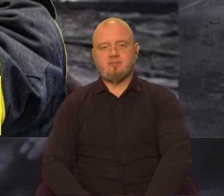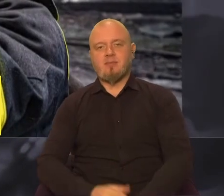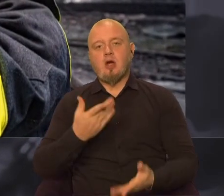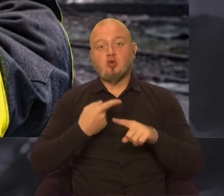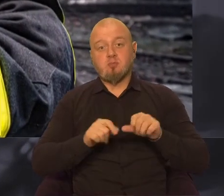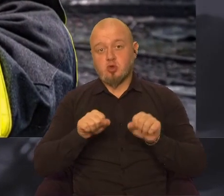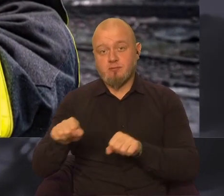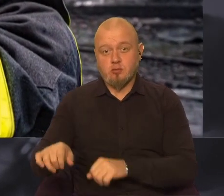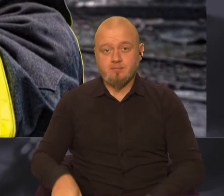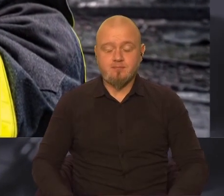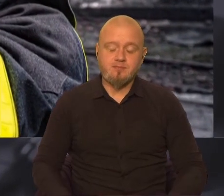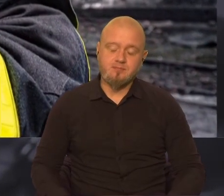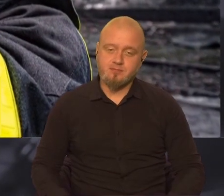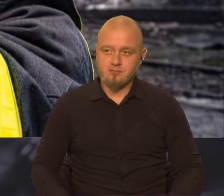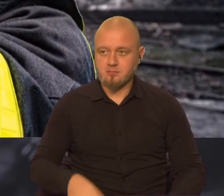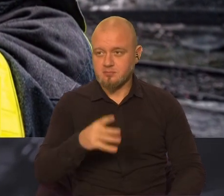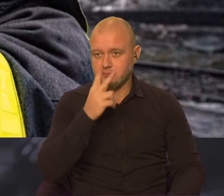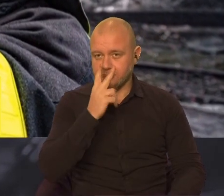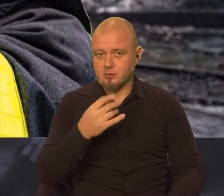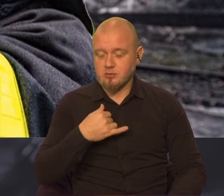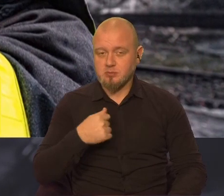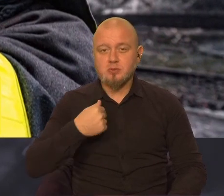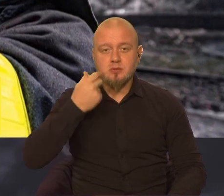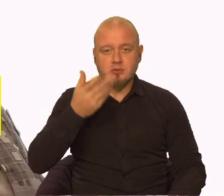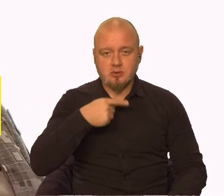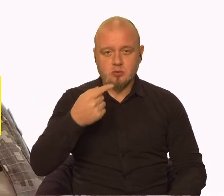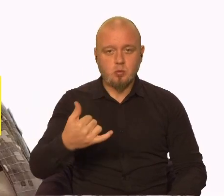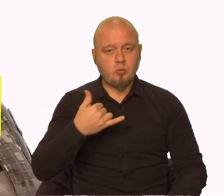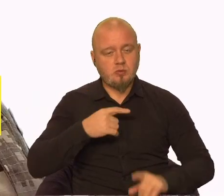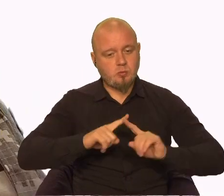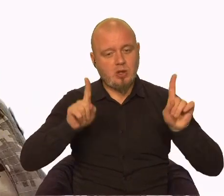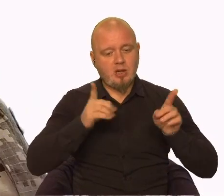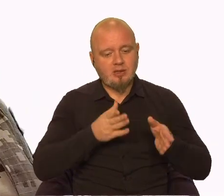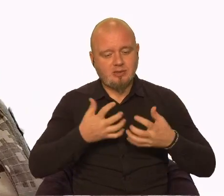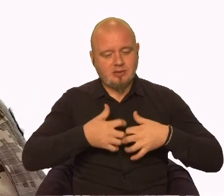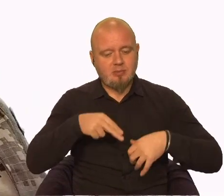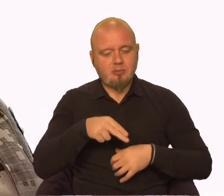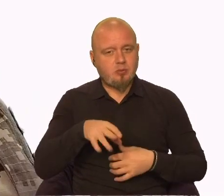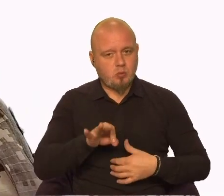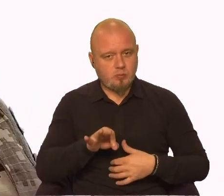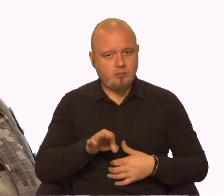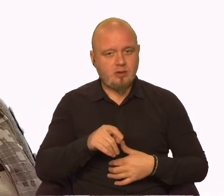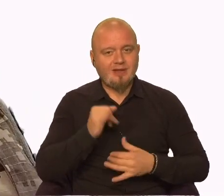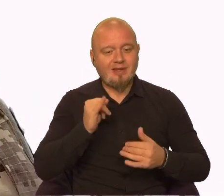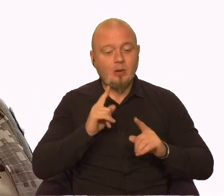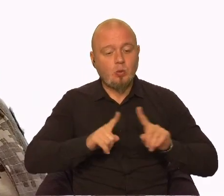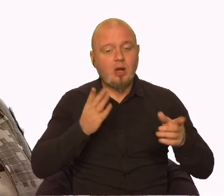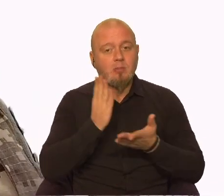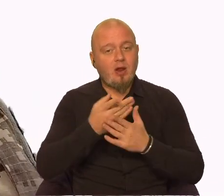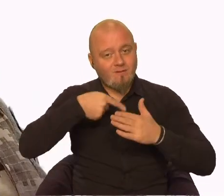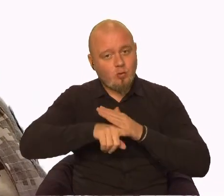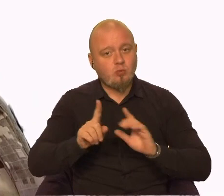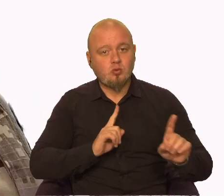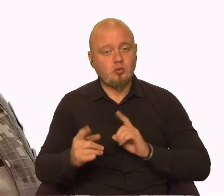можливо. Ну, бачите, ми колись казали, що в нас унікальна система протиповітряної оборони. Її унікальність полягає в тому, що в